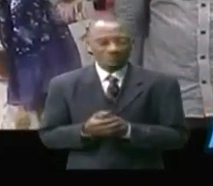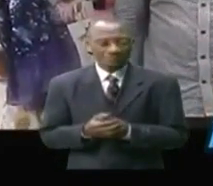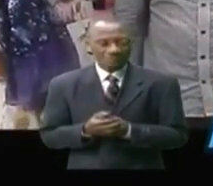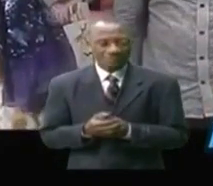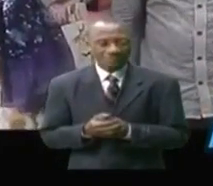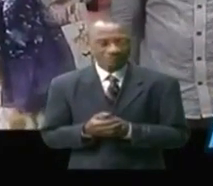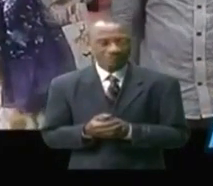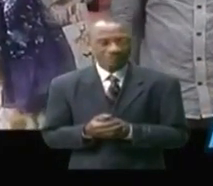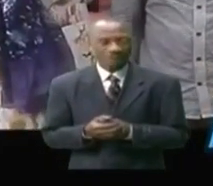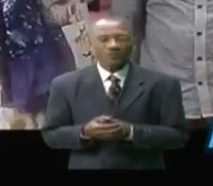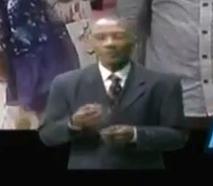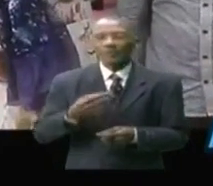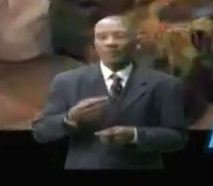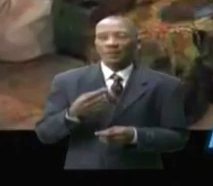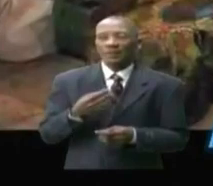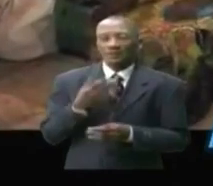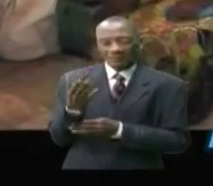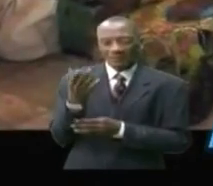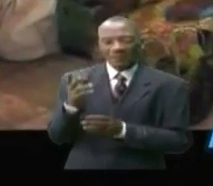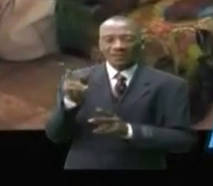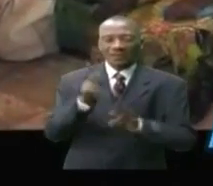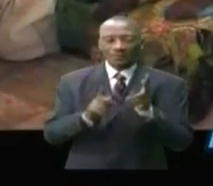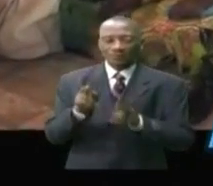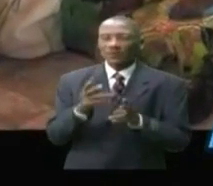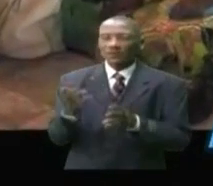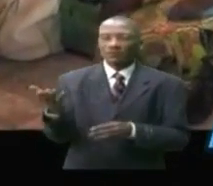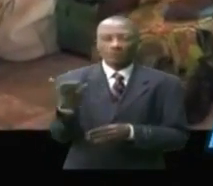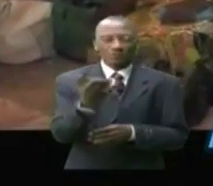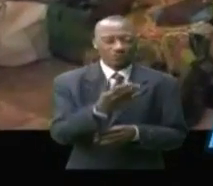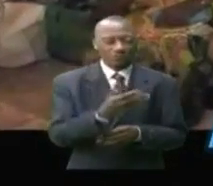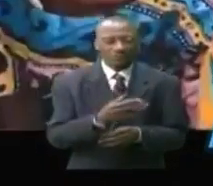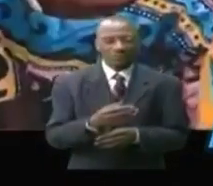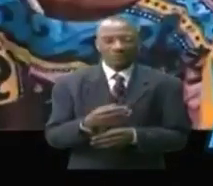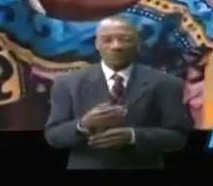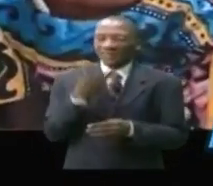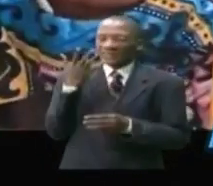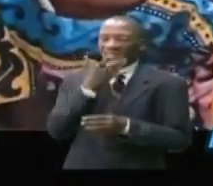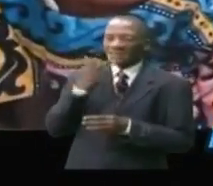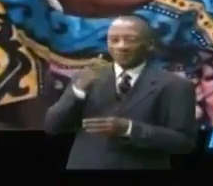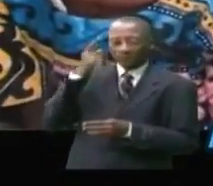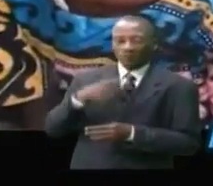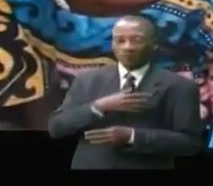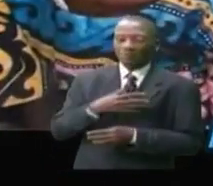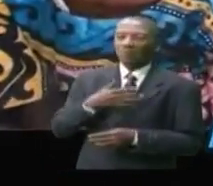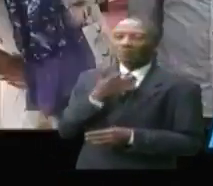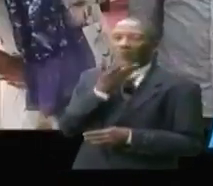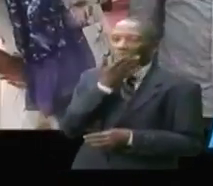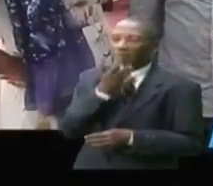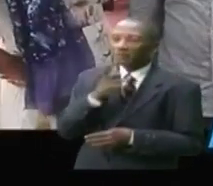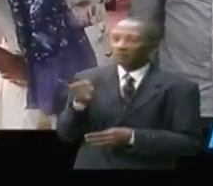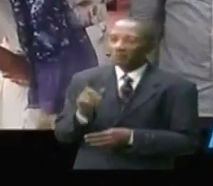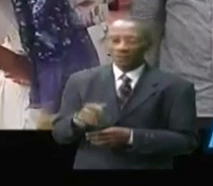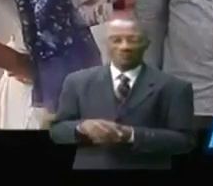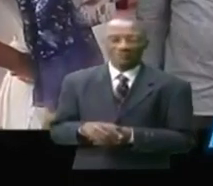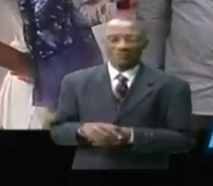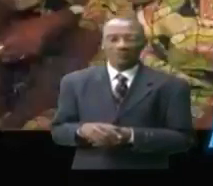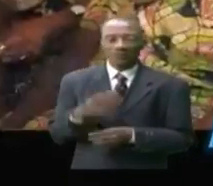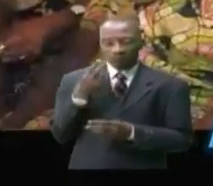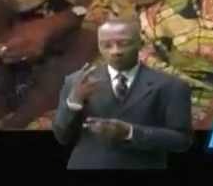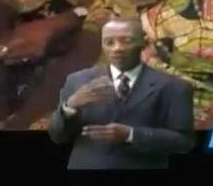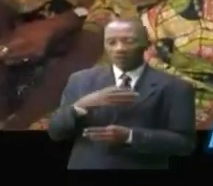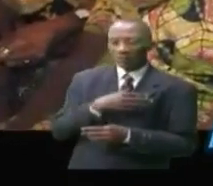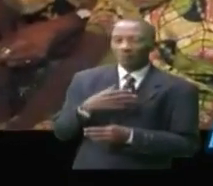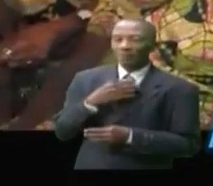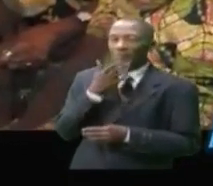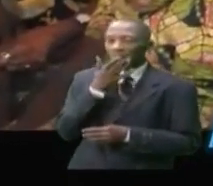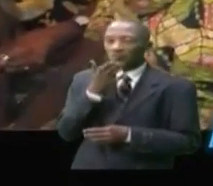concerne nos mamans. Quand vous voyez nos mamans de troisième âge, elle est en train de déambuler à la route, ce manque d'encadrement. Donc de les frapper,